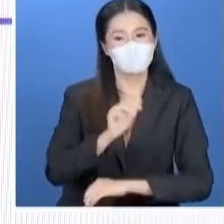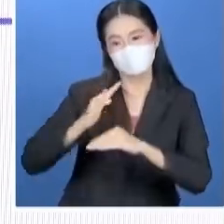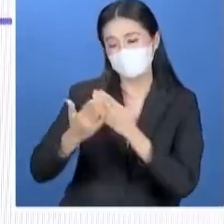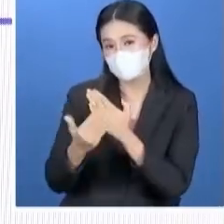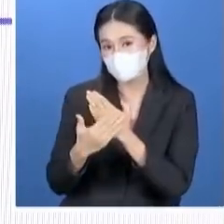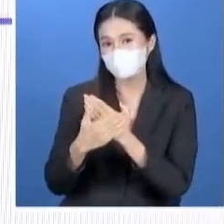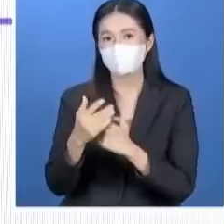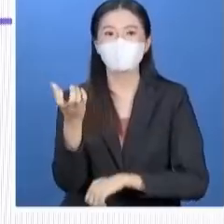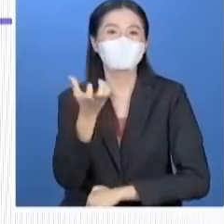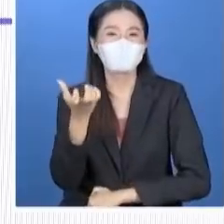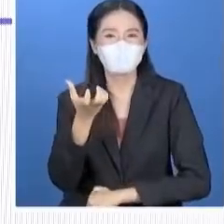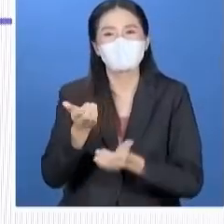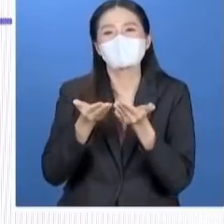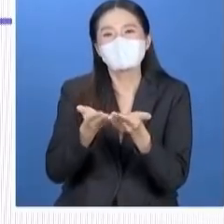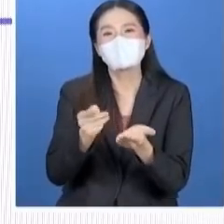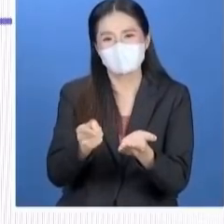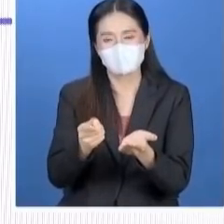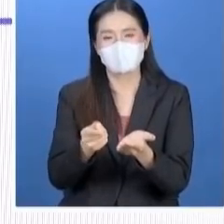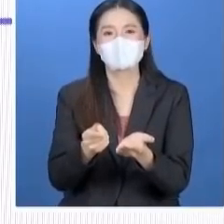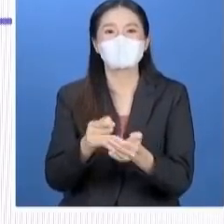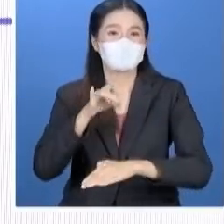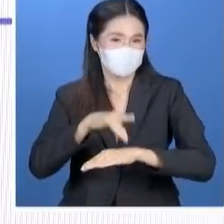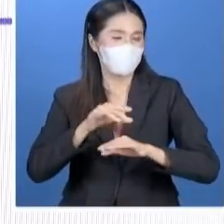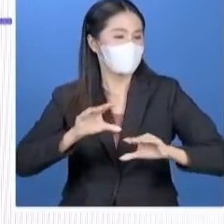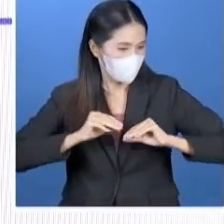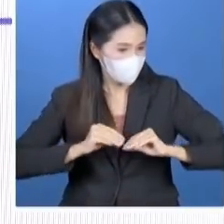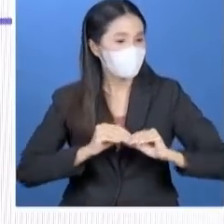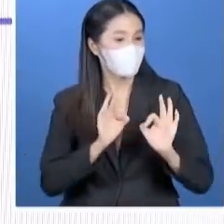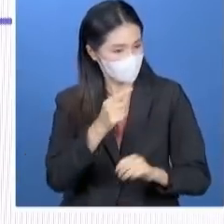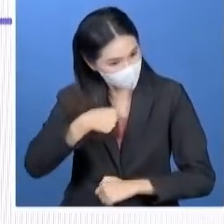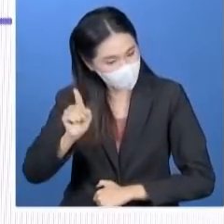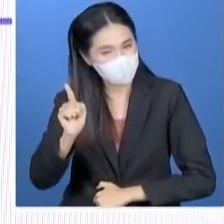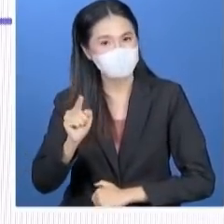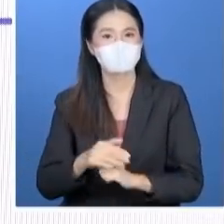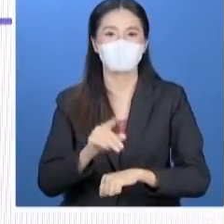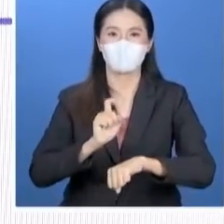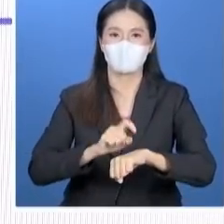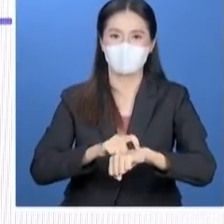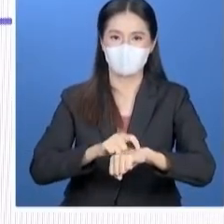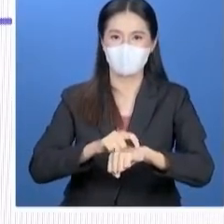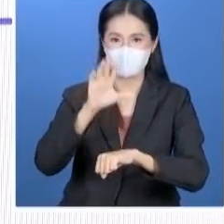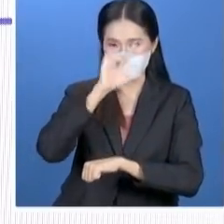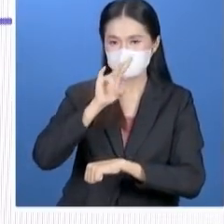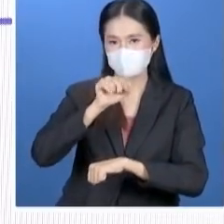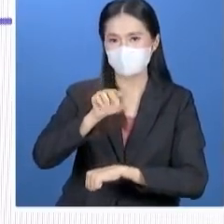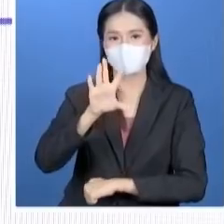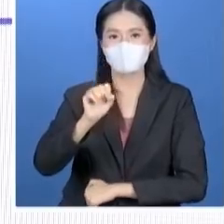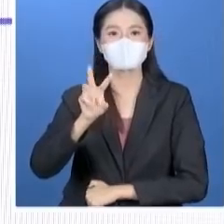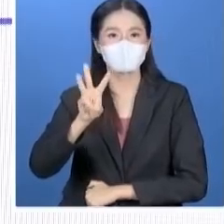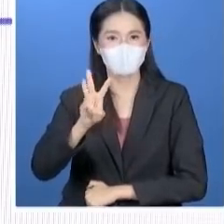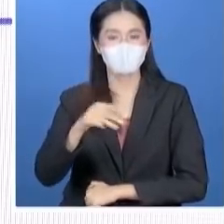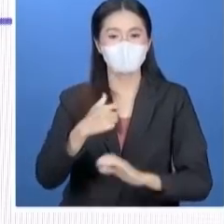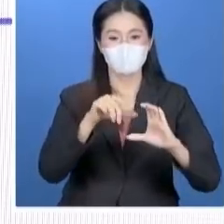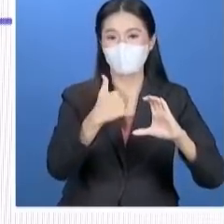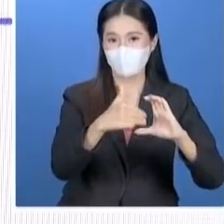ไปนั่งเรือจิบไวน์ซึ่งคนแตงโมก็ตกลงที่จะไปด้วยจากนั้นเวลา 19:56 นาทีกติก